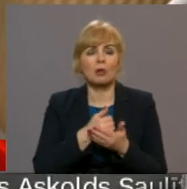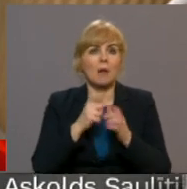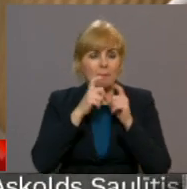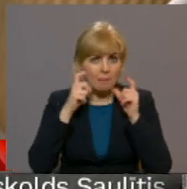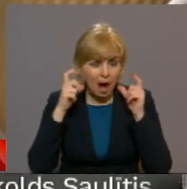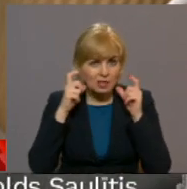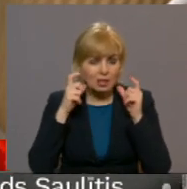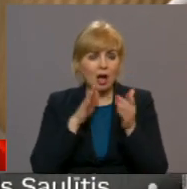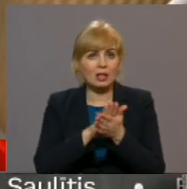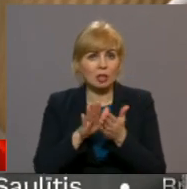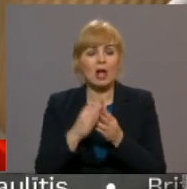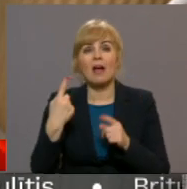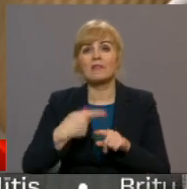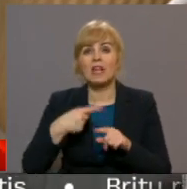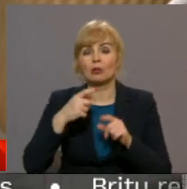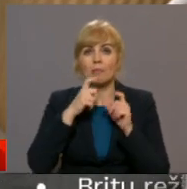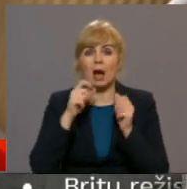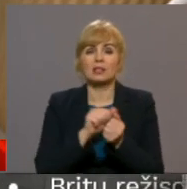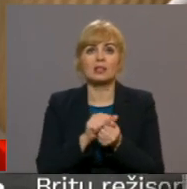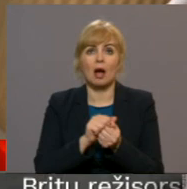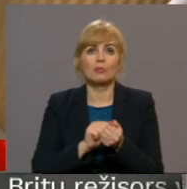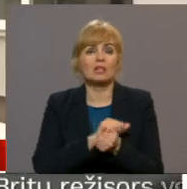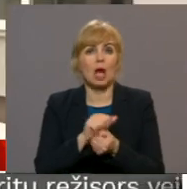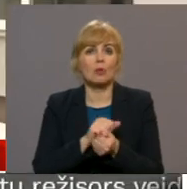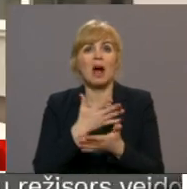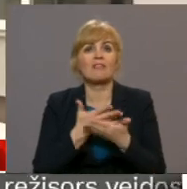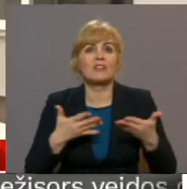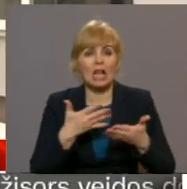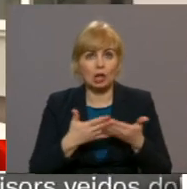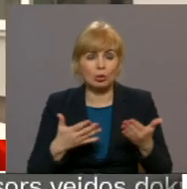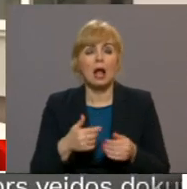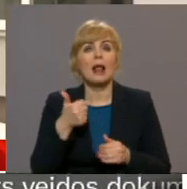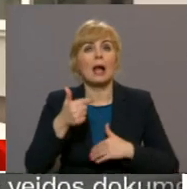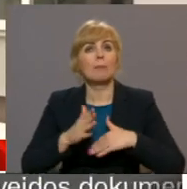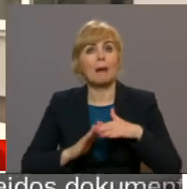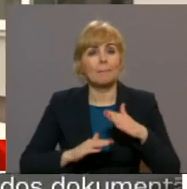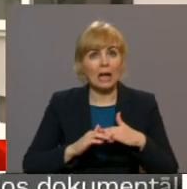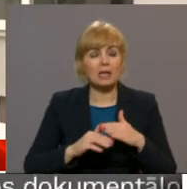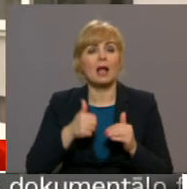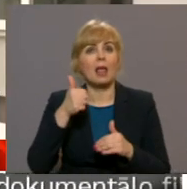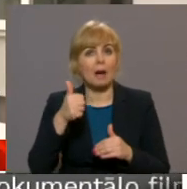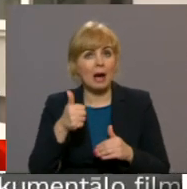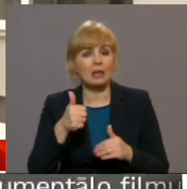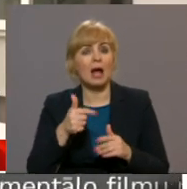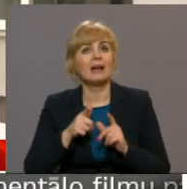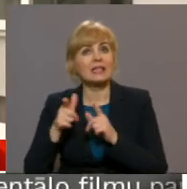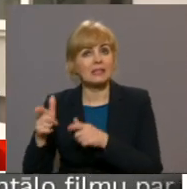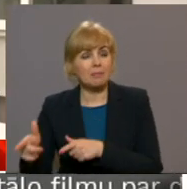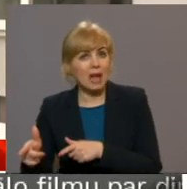vilkšana un vienreiz lietojamā masku mazgāšana sabojā filtru. Tā būtu labā prakse, bet faktiski labā prakse būtu viņu izmest